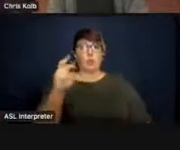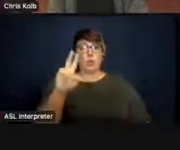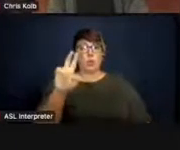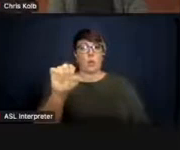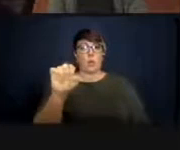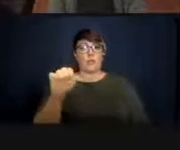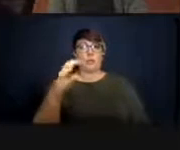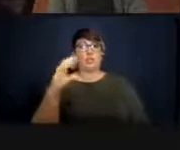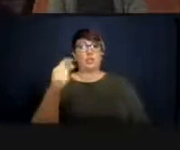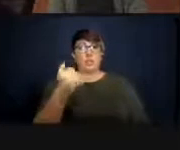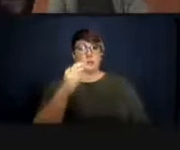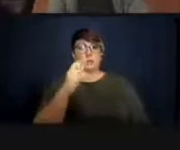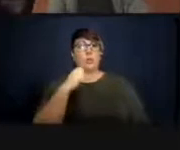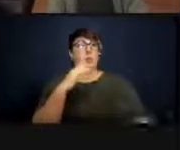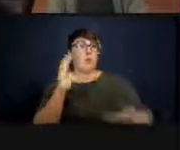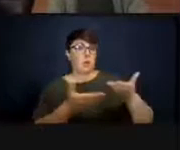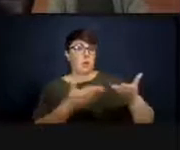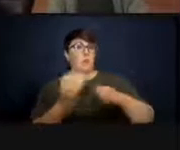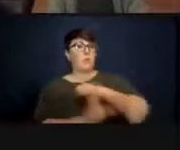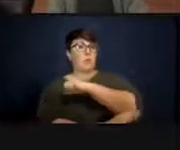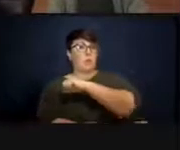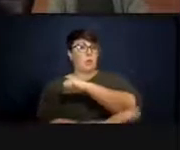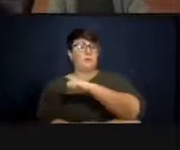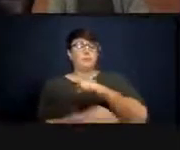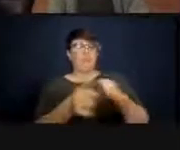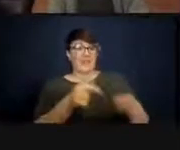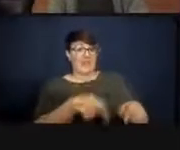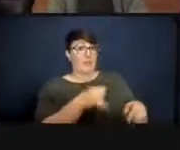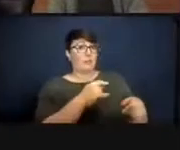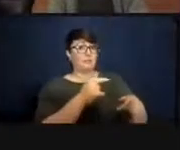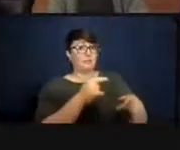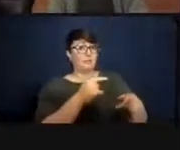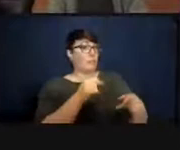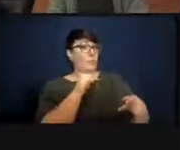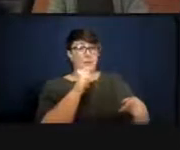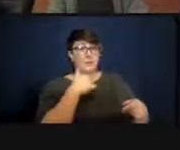pale ambapo tulikuwa katika shule ya Dubois na